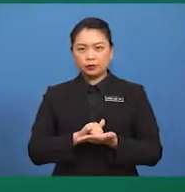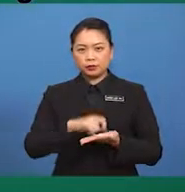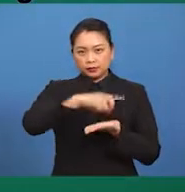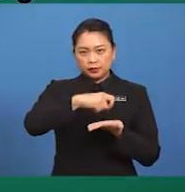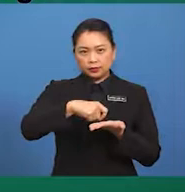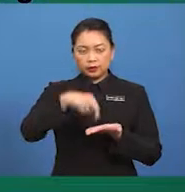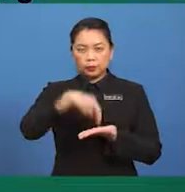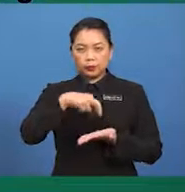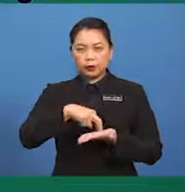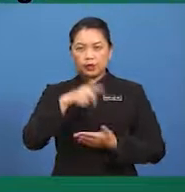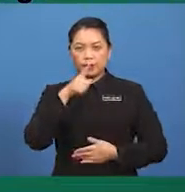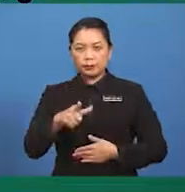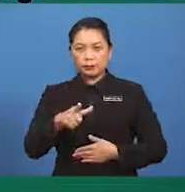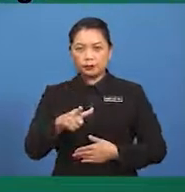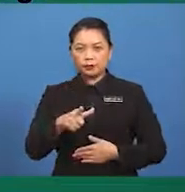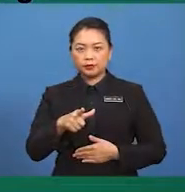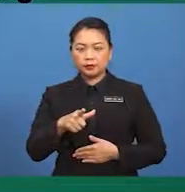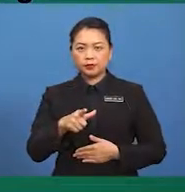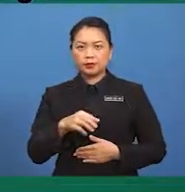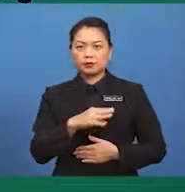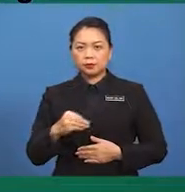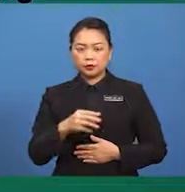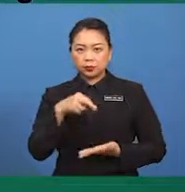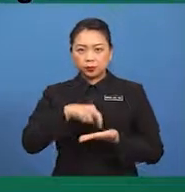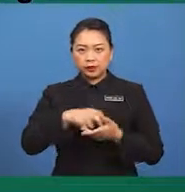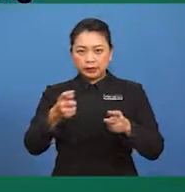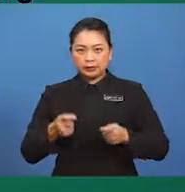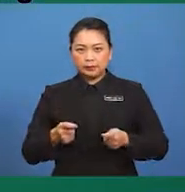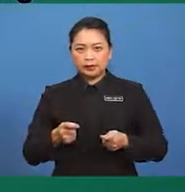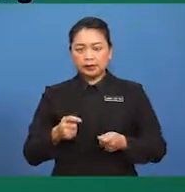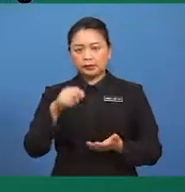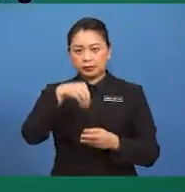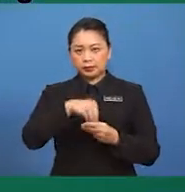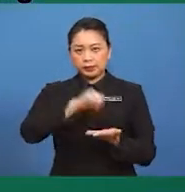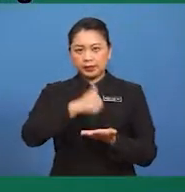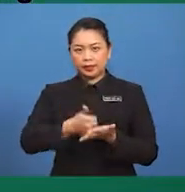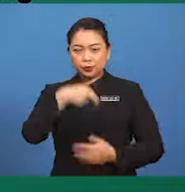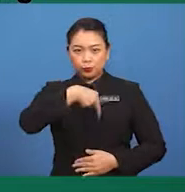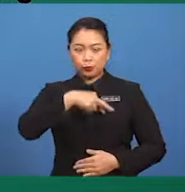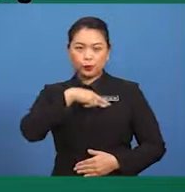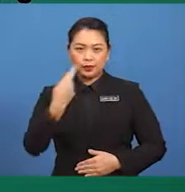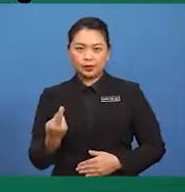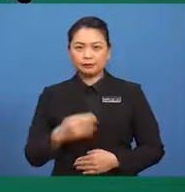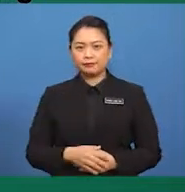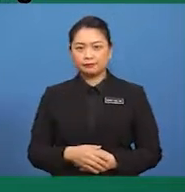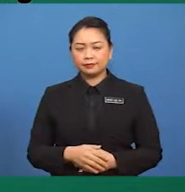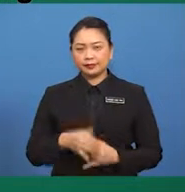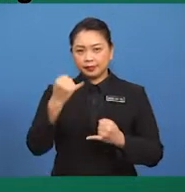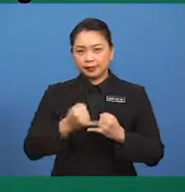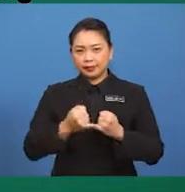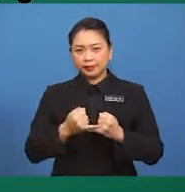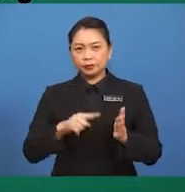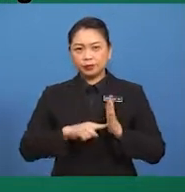merekod hutang lapuk terpulih dan hutang ragu dalam akaun untung rugi dan